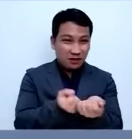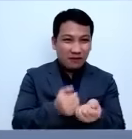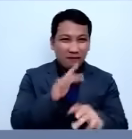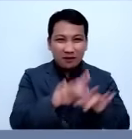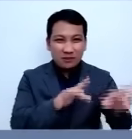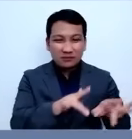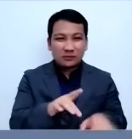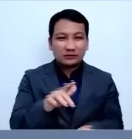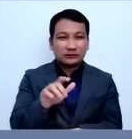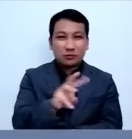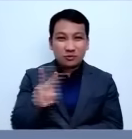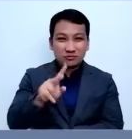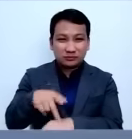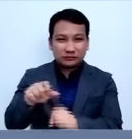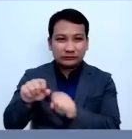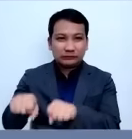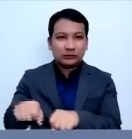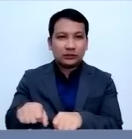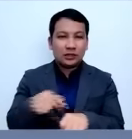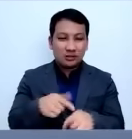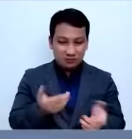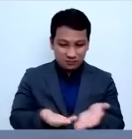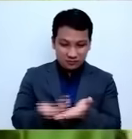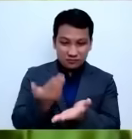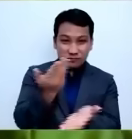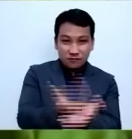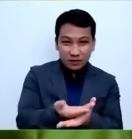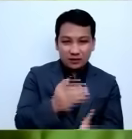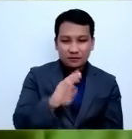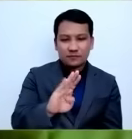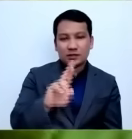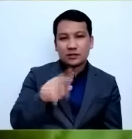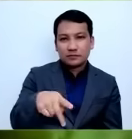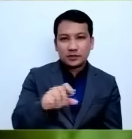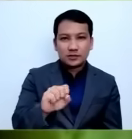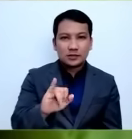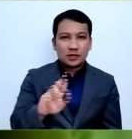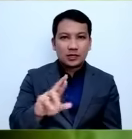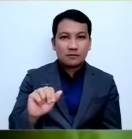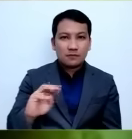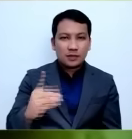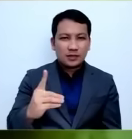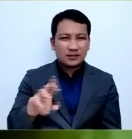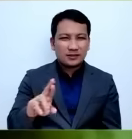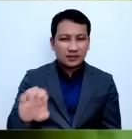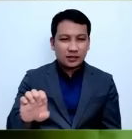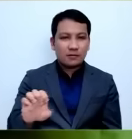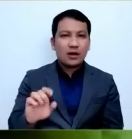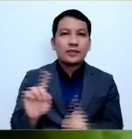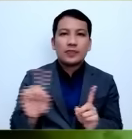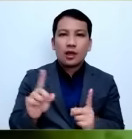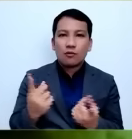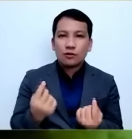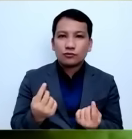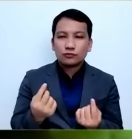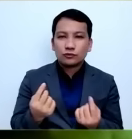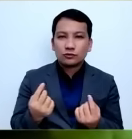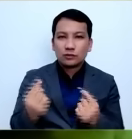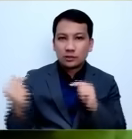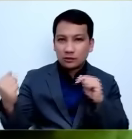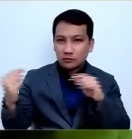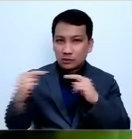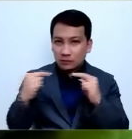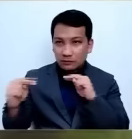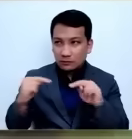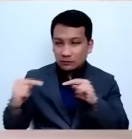Shoal, kung saan nakasadsad ang BRP Sierra Madre. Nag-usap daw sila kung paano mapapahupa ang tensyon sa pagitan ng Pilipinas